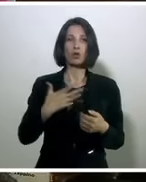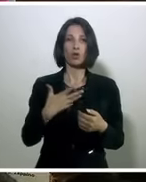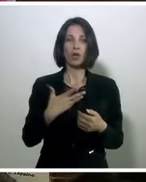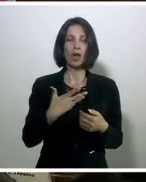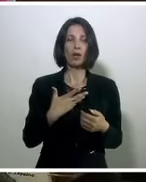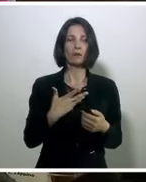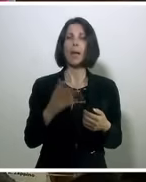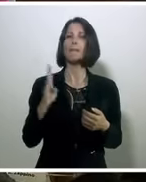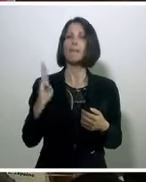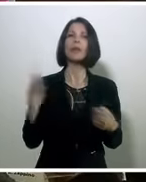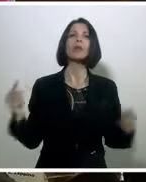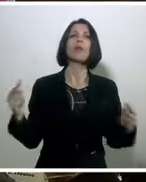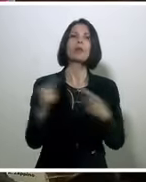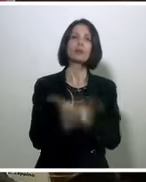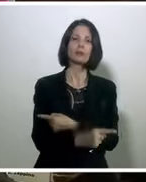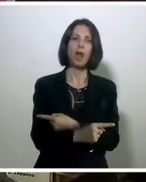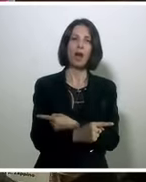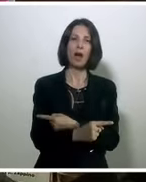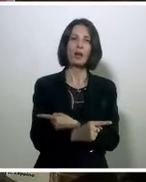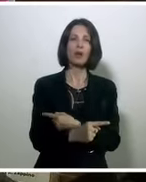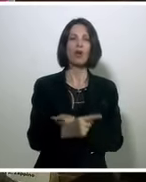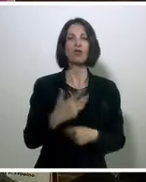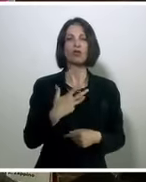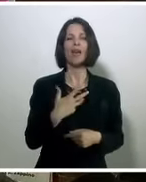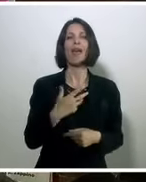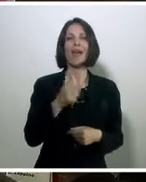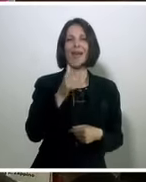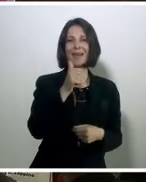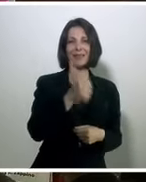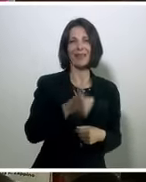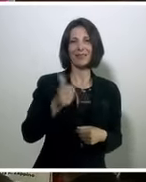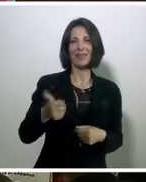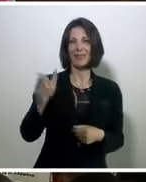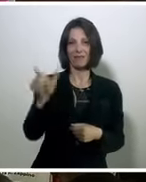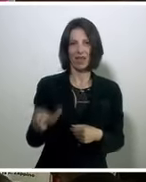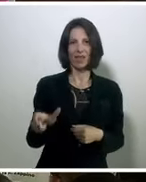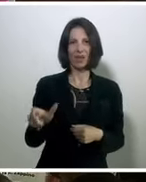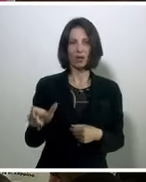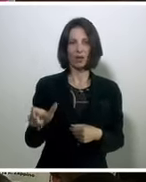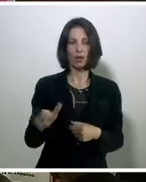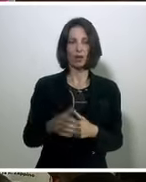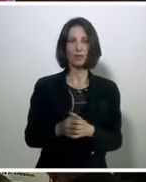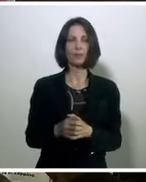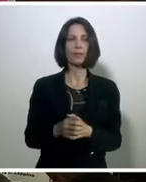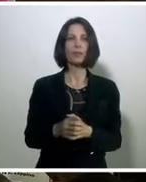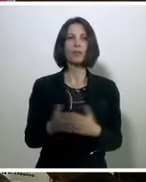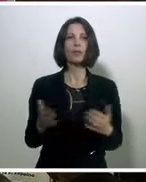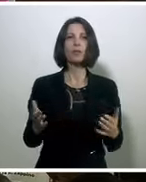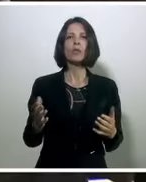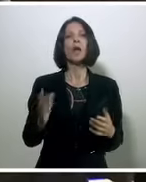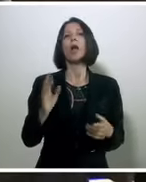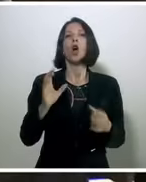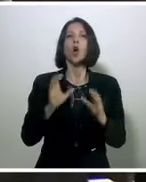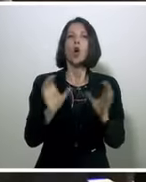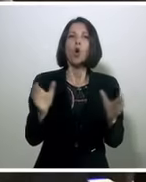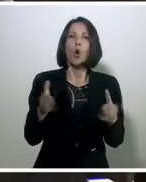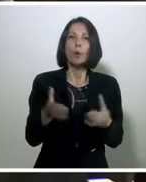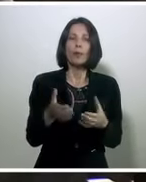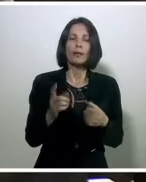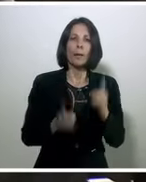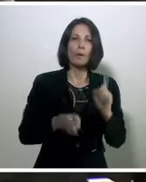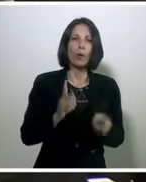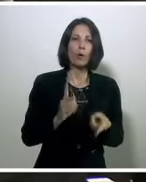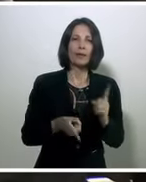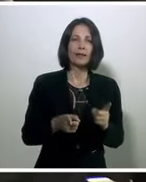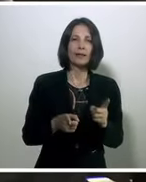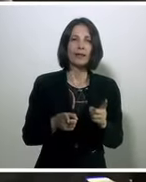prassi politica Democratica la quale Infatti deve presumere che le comunità politiche non siano soltanto una mera